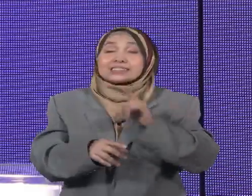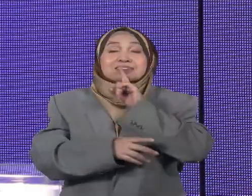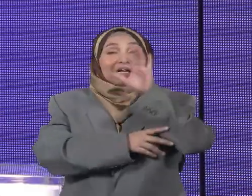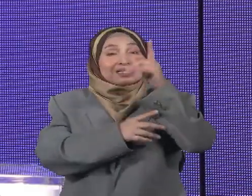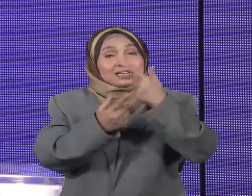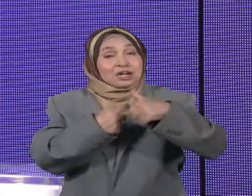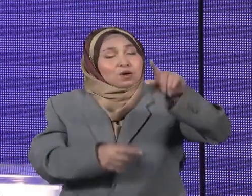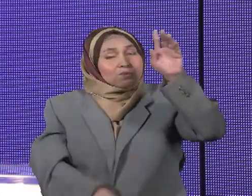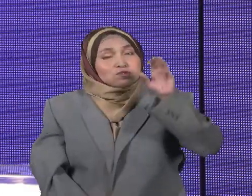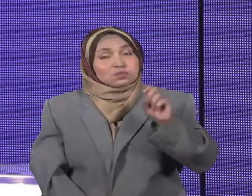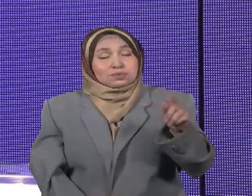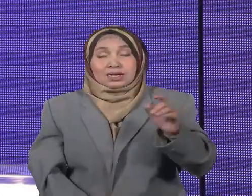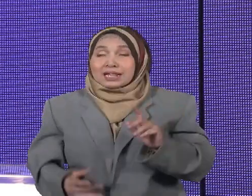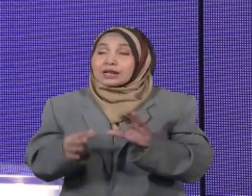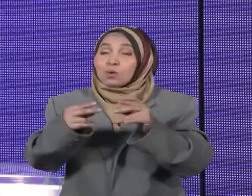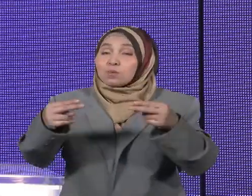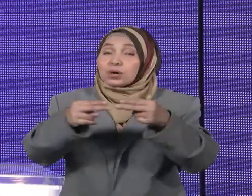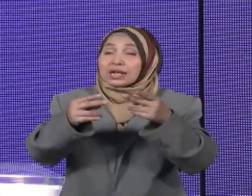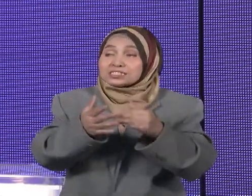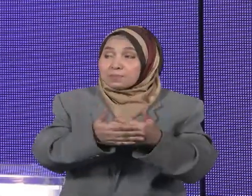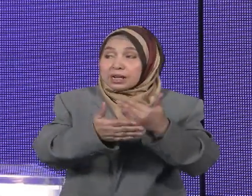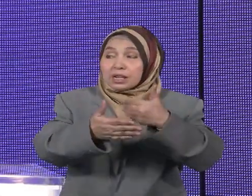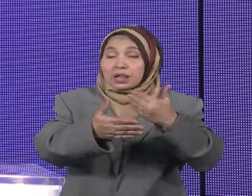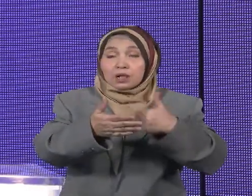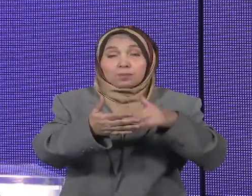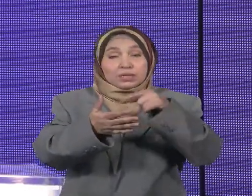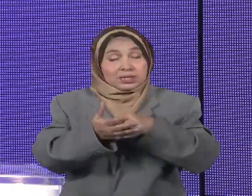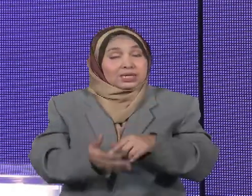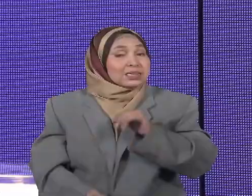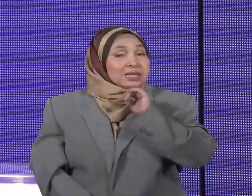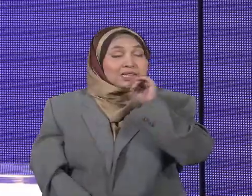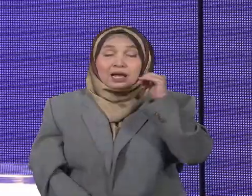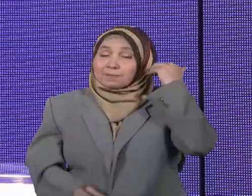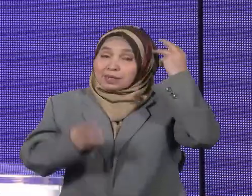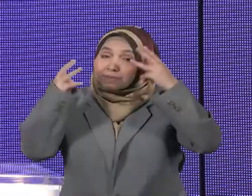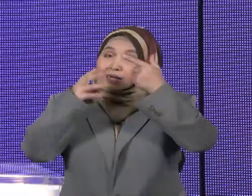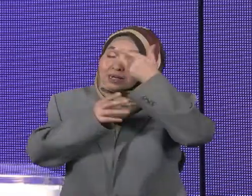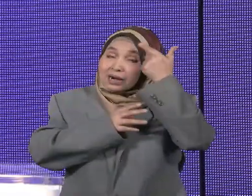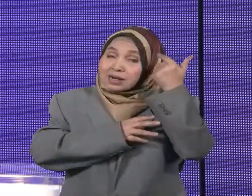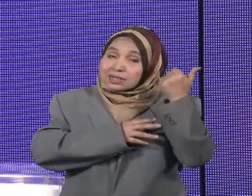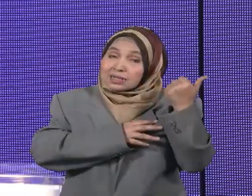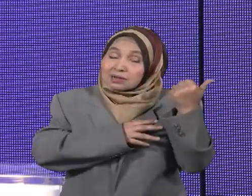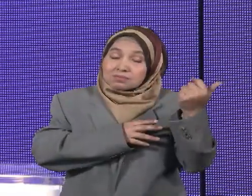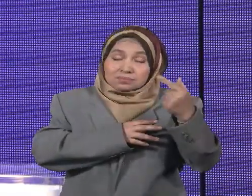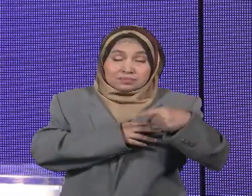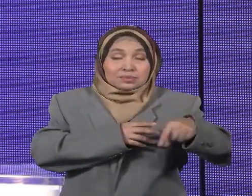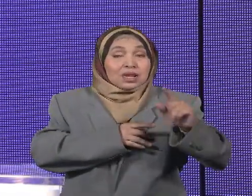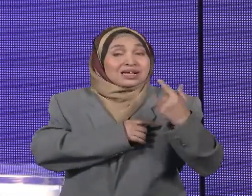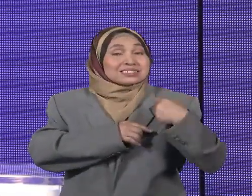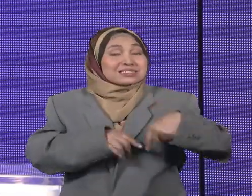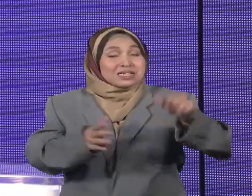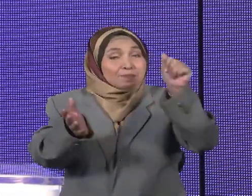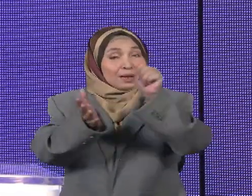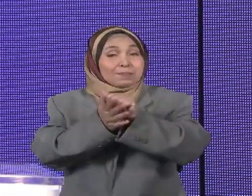Subhanahu Wa Taala. Kalau dalam konteks sebelum ini, wala khaufun alaihim wala hum yahzanun itu tidak bimbang kerana mereka sedang